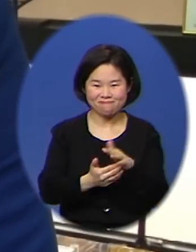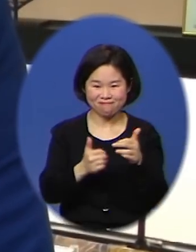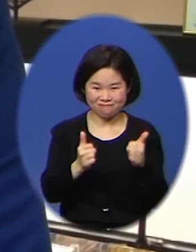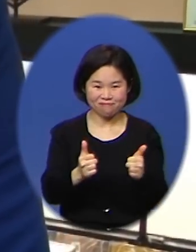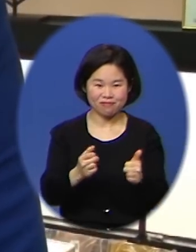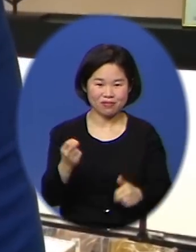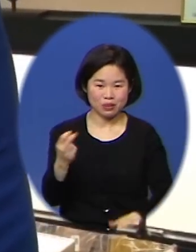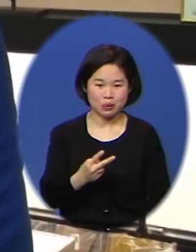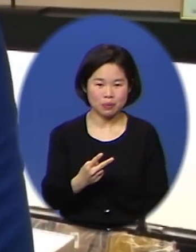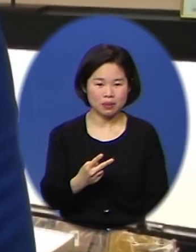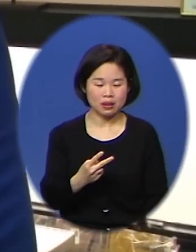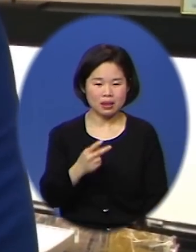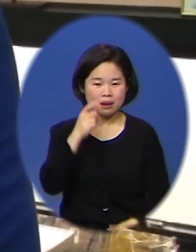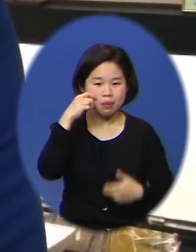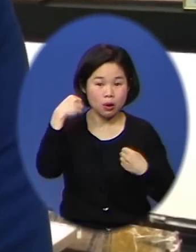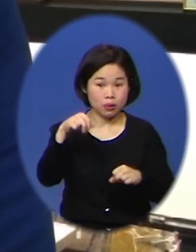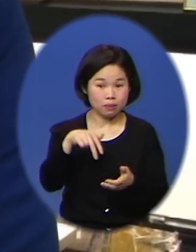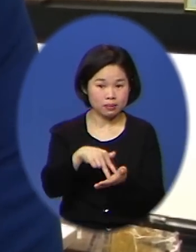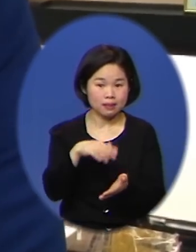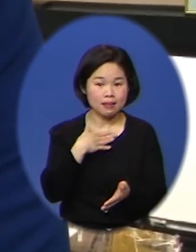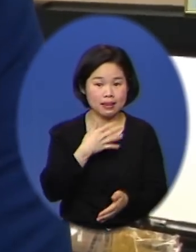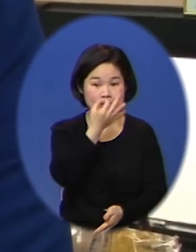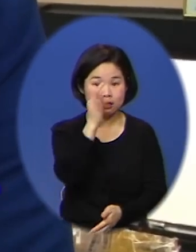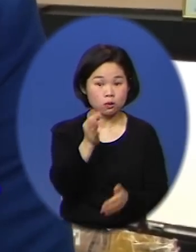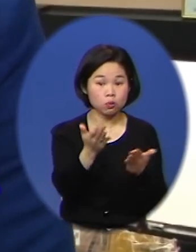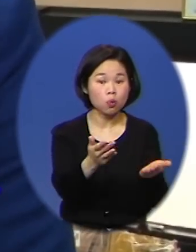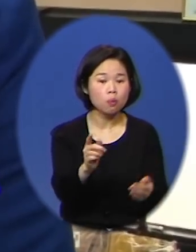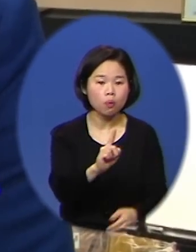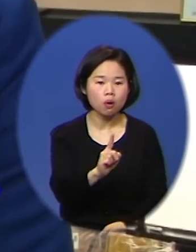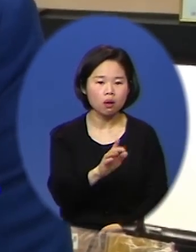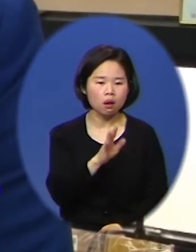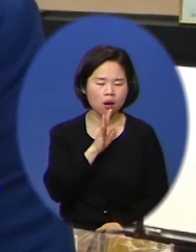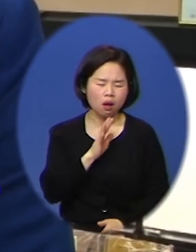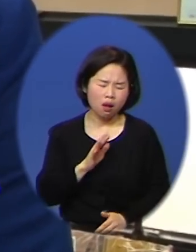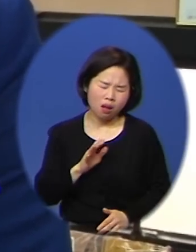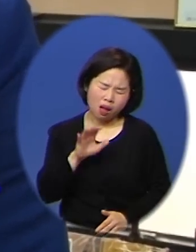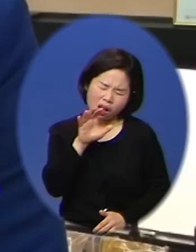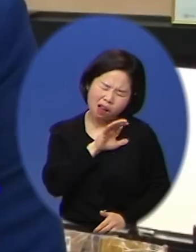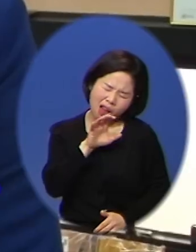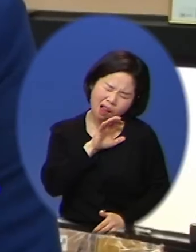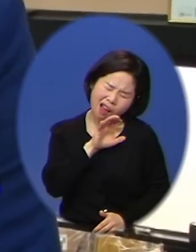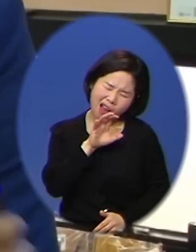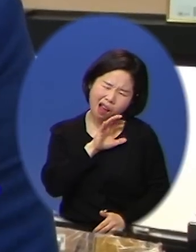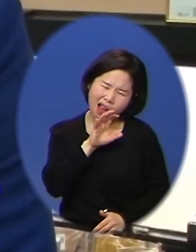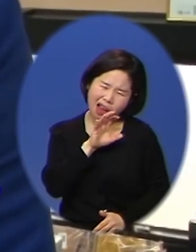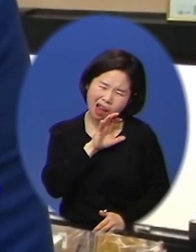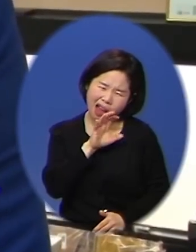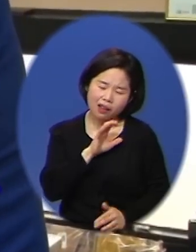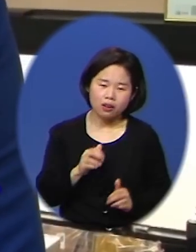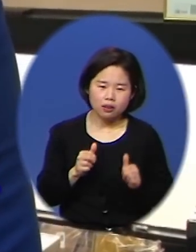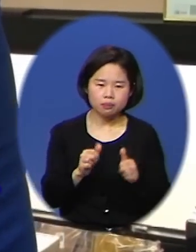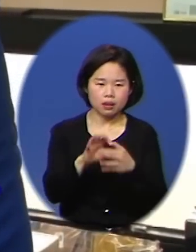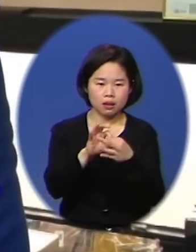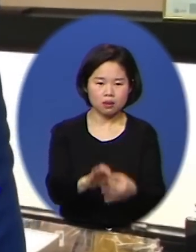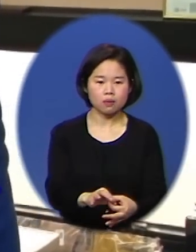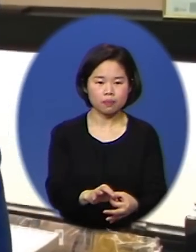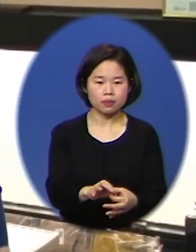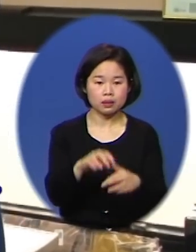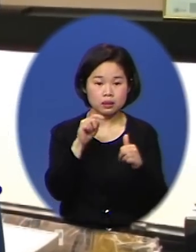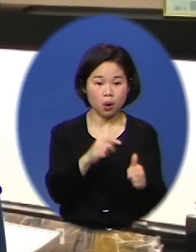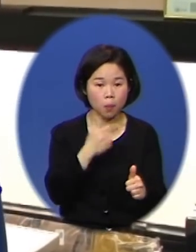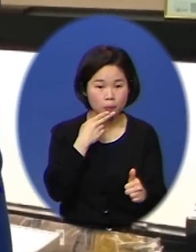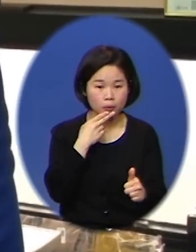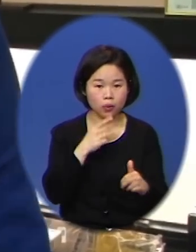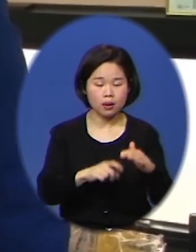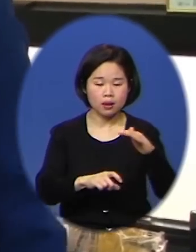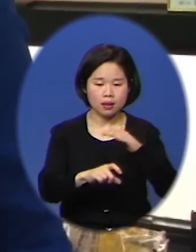제가 배우로서 인정하는 게 뭐냐면요, 정말 끊임없는 노력을 합니다. 시키지 않아도 아침에 제일 빨리